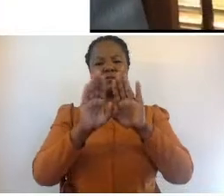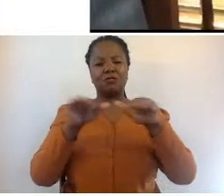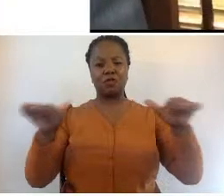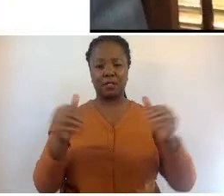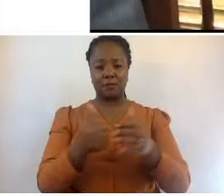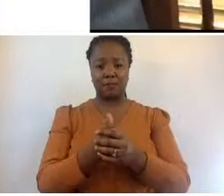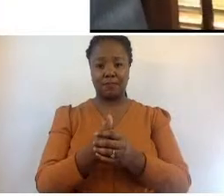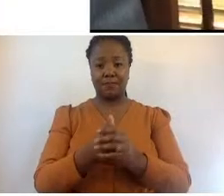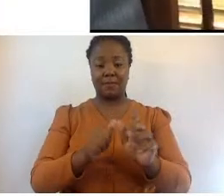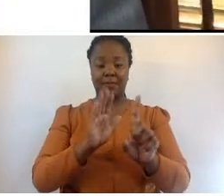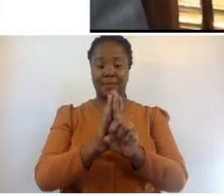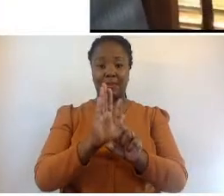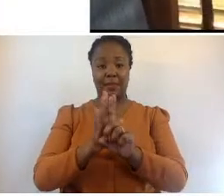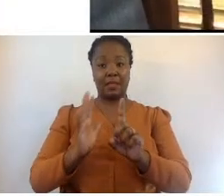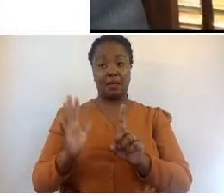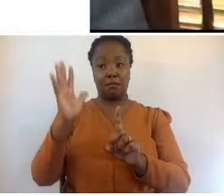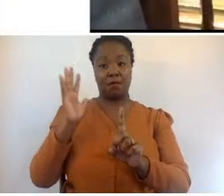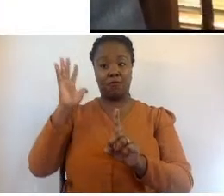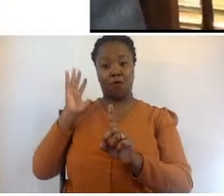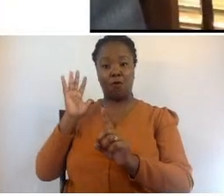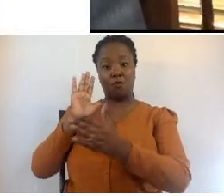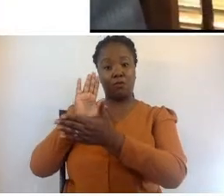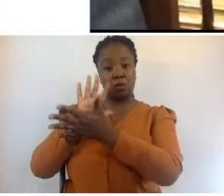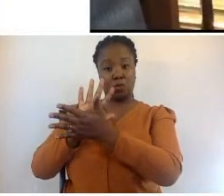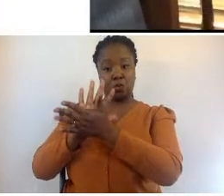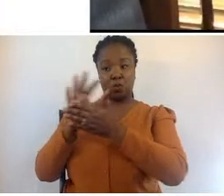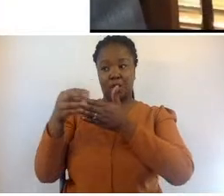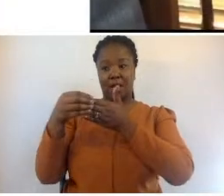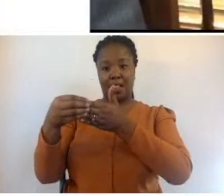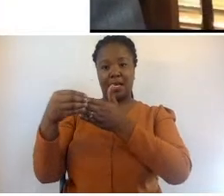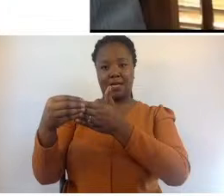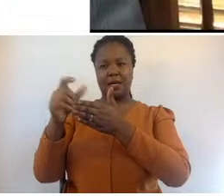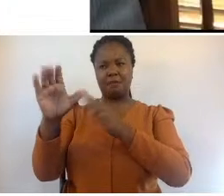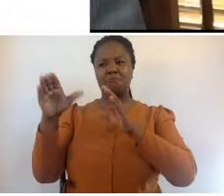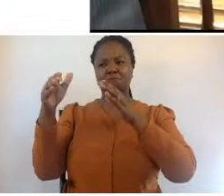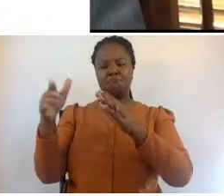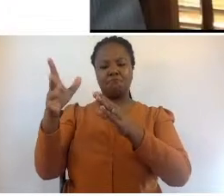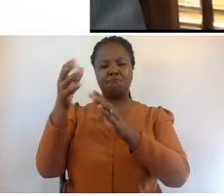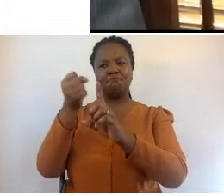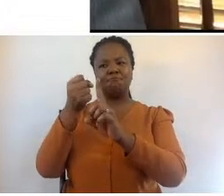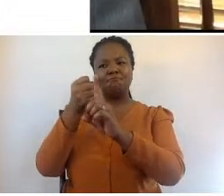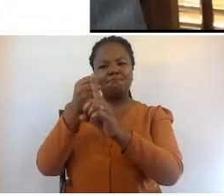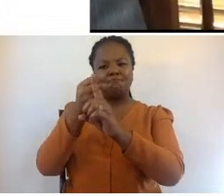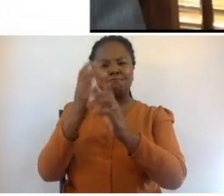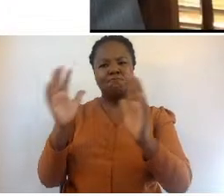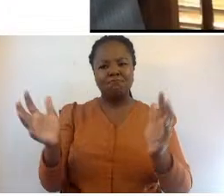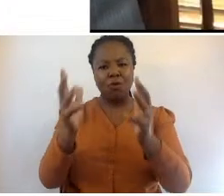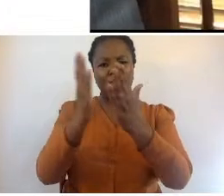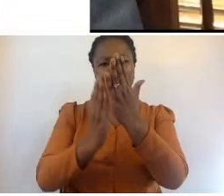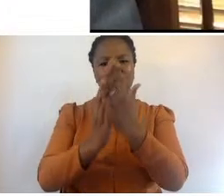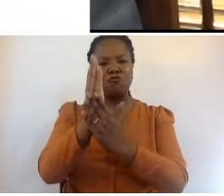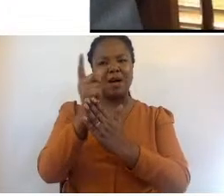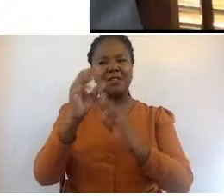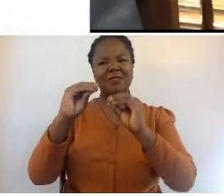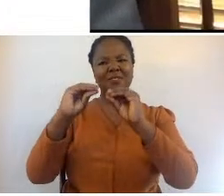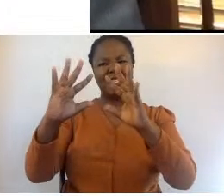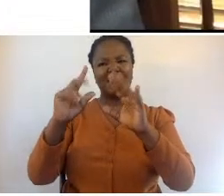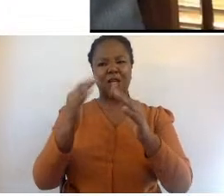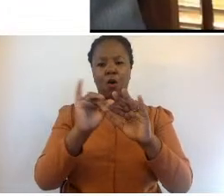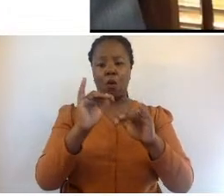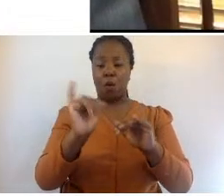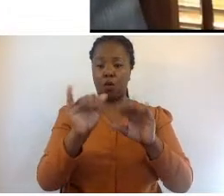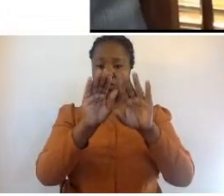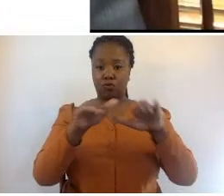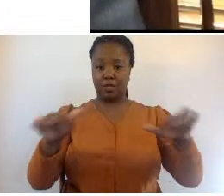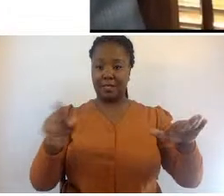communautés d'accueil. Philbert est un ancien chef d'établissement scolaire et comme élément de son travail au sein du syndicat, il promeut les droits